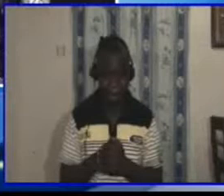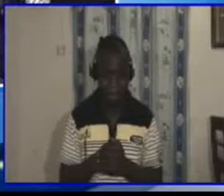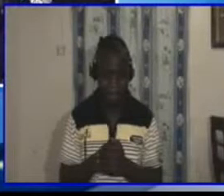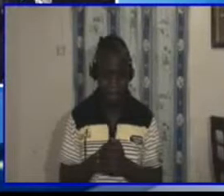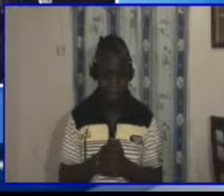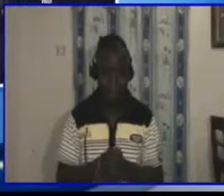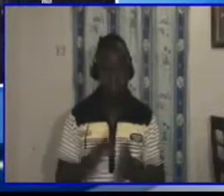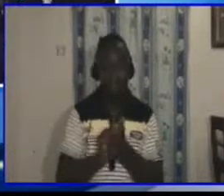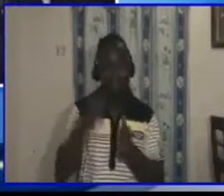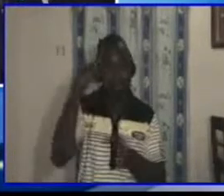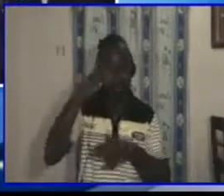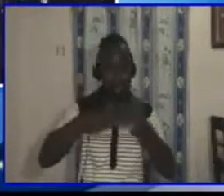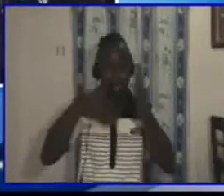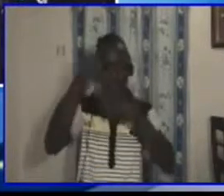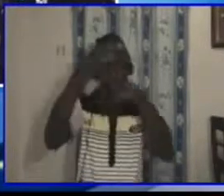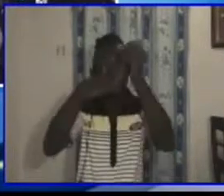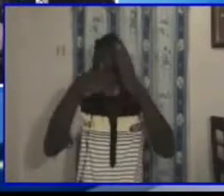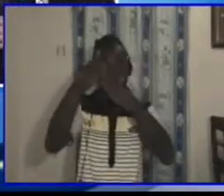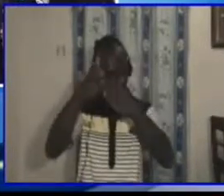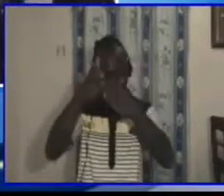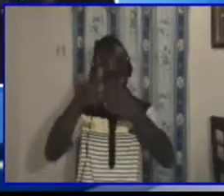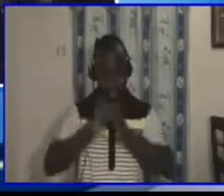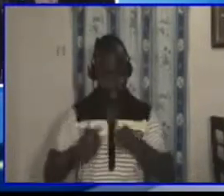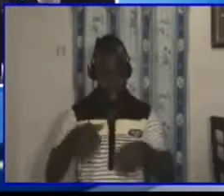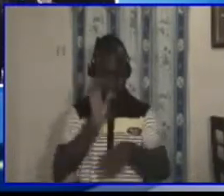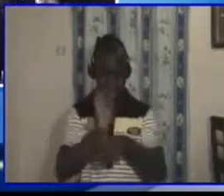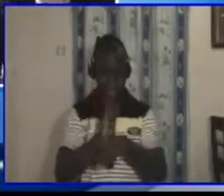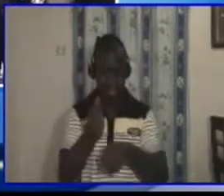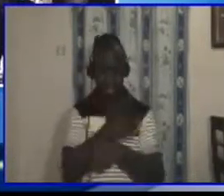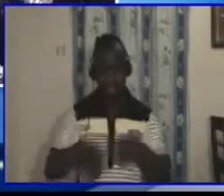secondo efesini capitolo 4